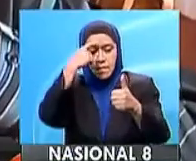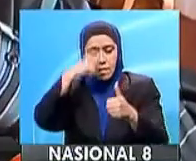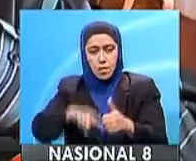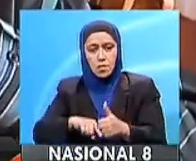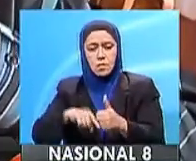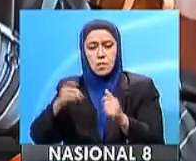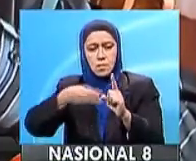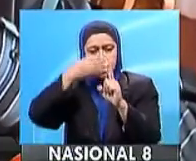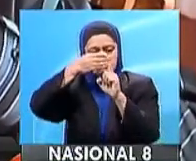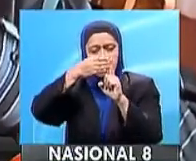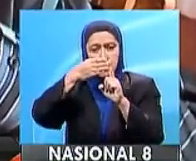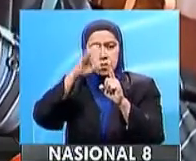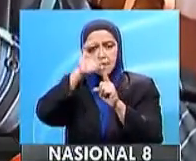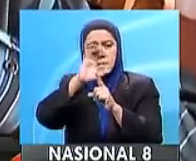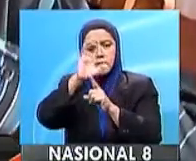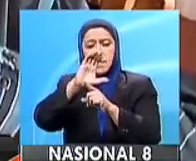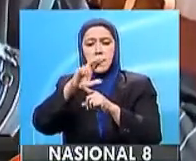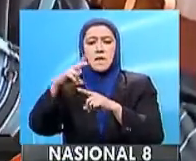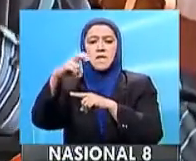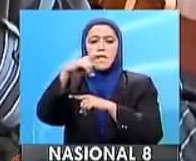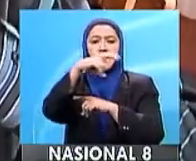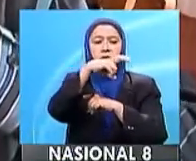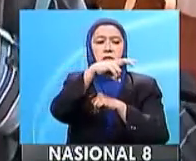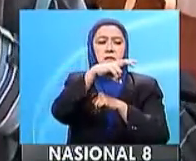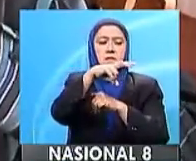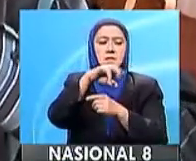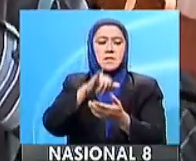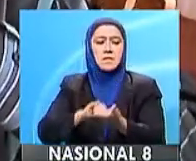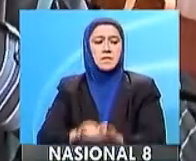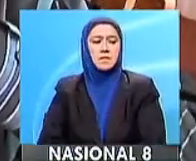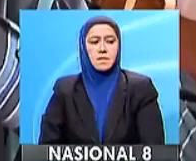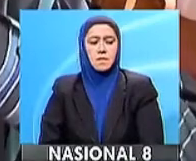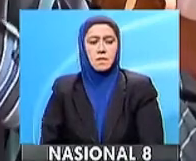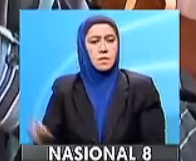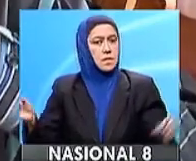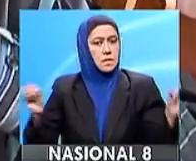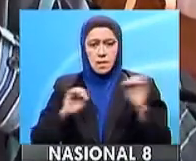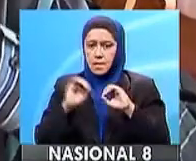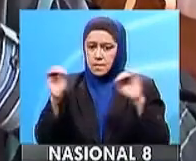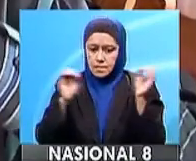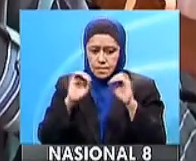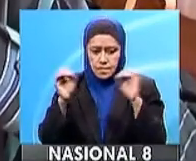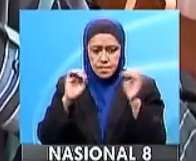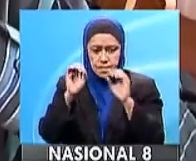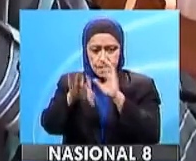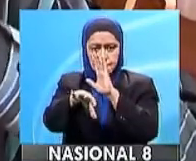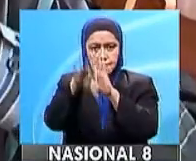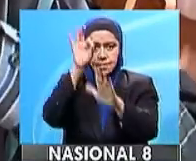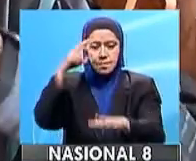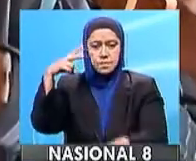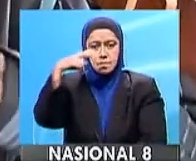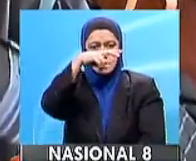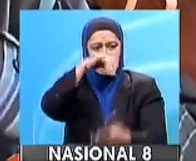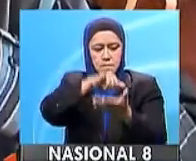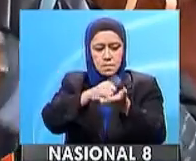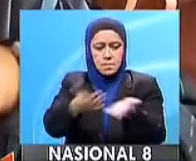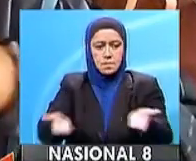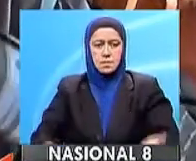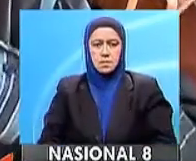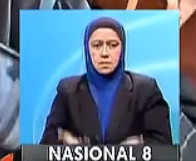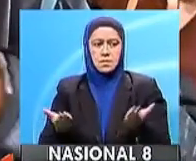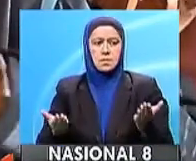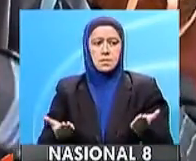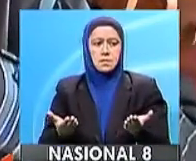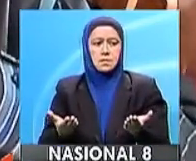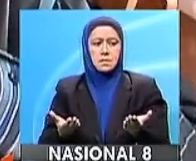Zika. Tak, kita tak ada kesan di Malaysia lagi. Tapi dia punya spread